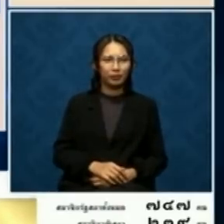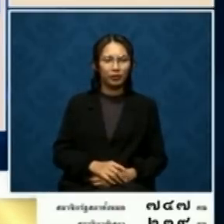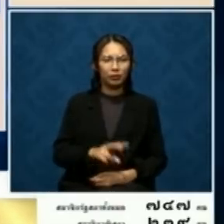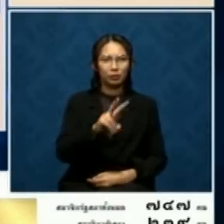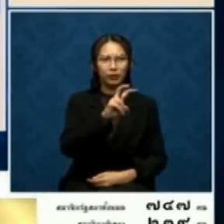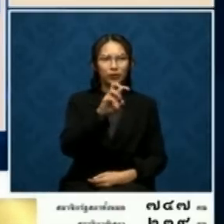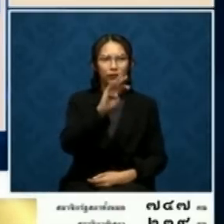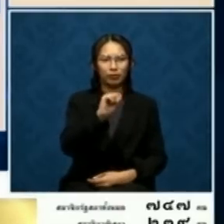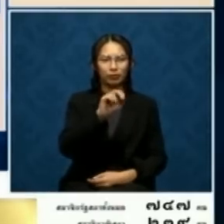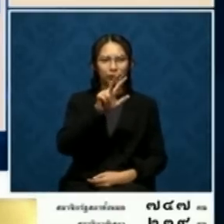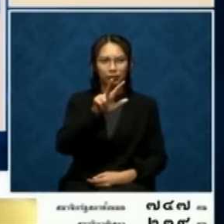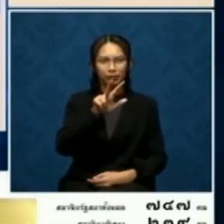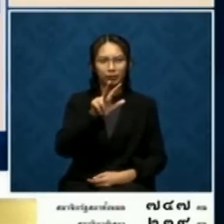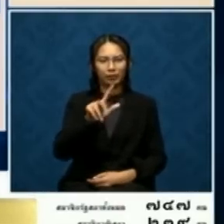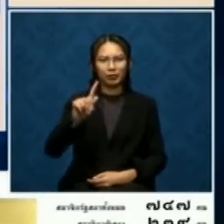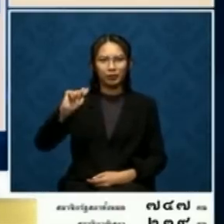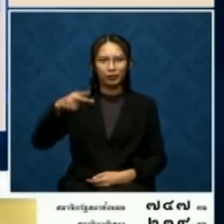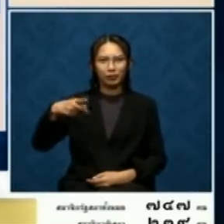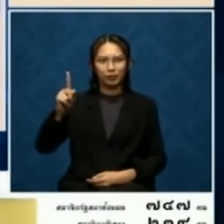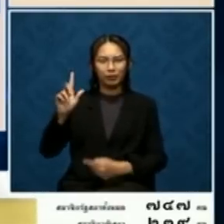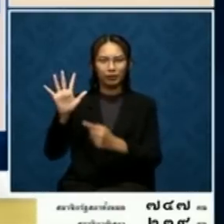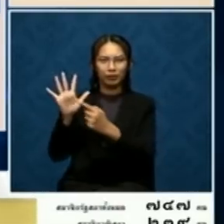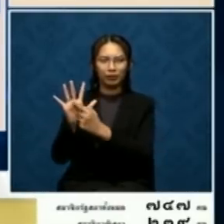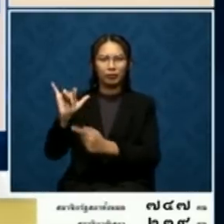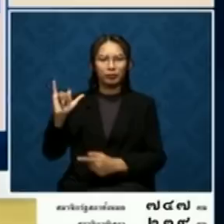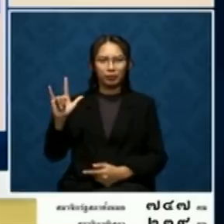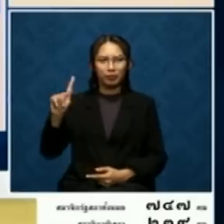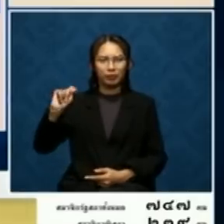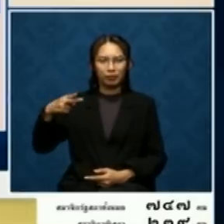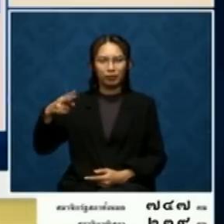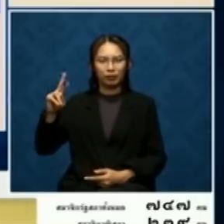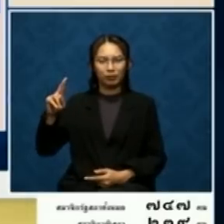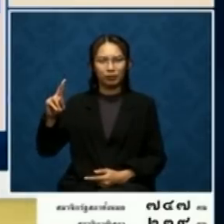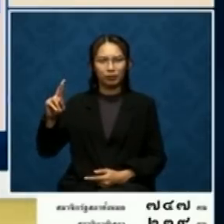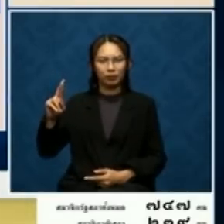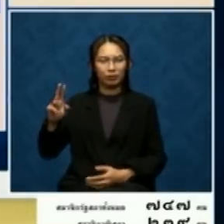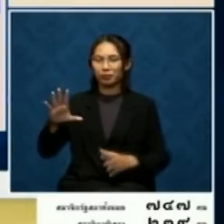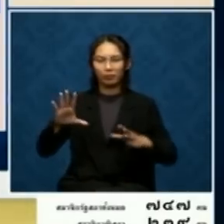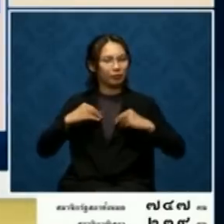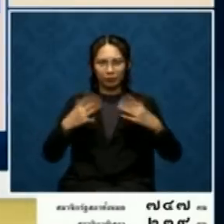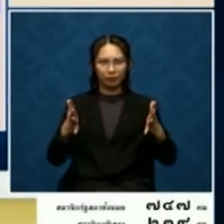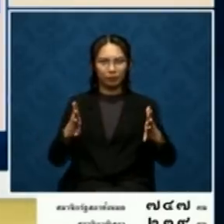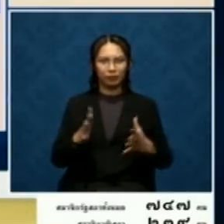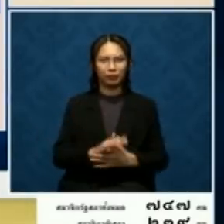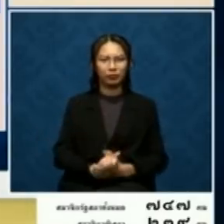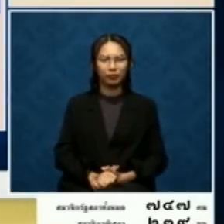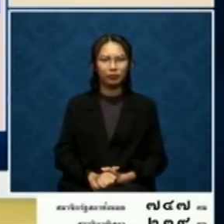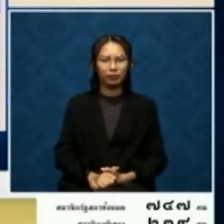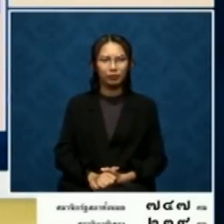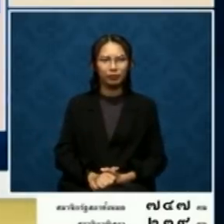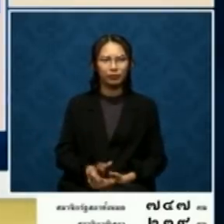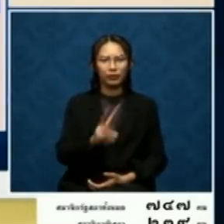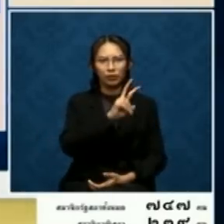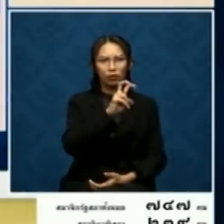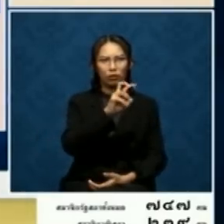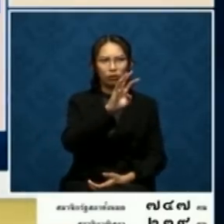มาวิธีการของเพื่อไทยรักไทยเก่าเนี่ยคือการอัดฉีด เม็ดเงินลงไป ก็คือถ้าพูดกันตรงๆก็คือประชานิยมแหละก็คือรีบอัดฉีด